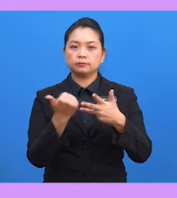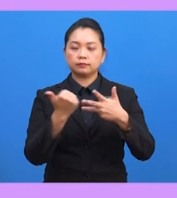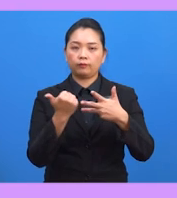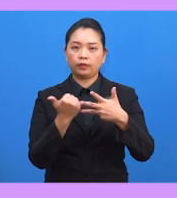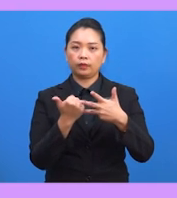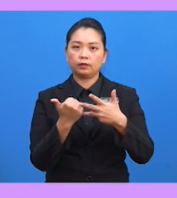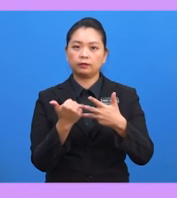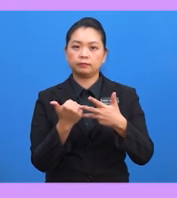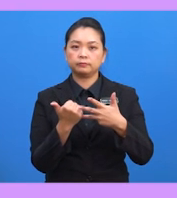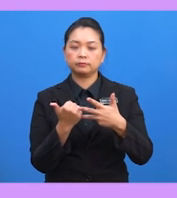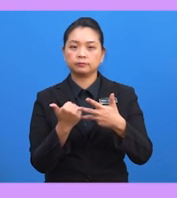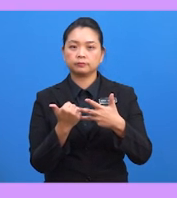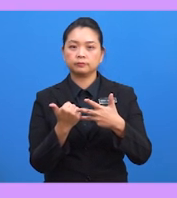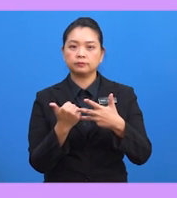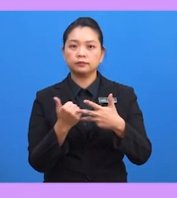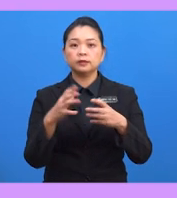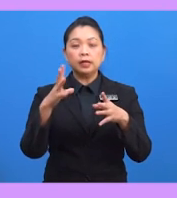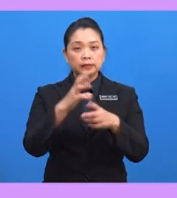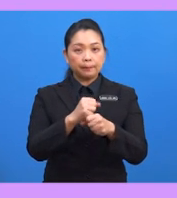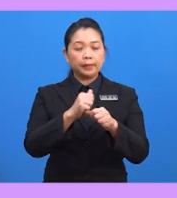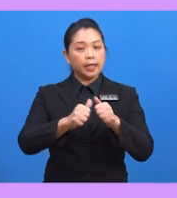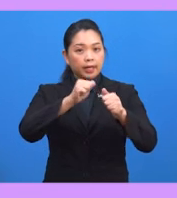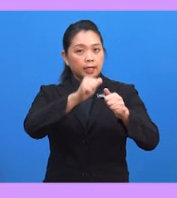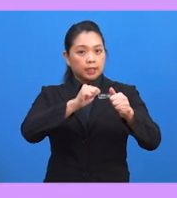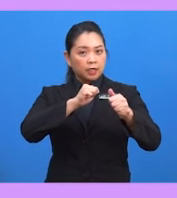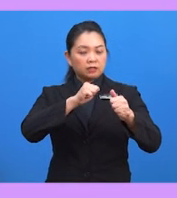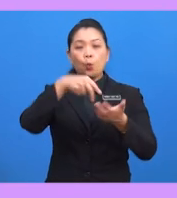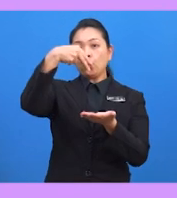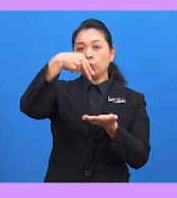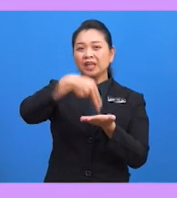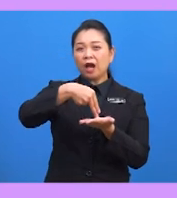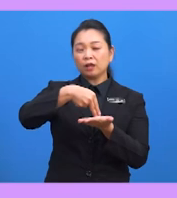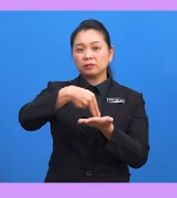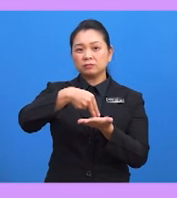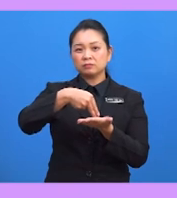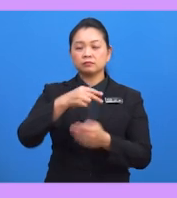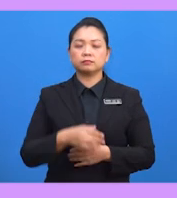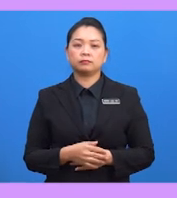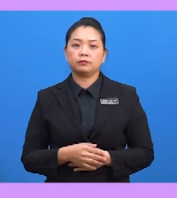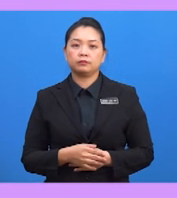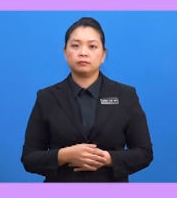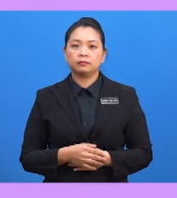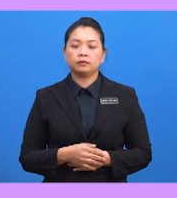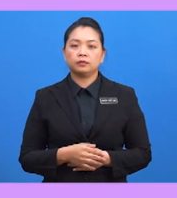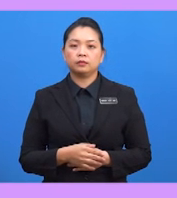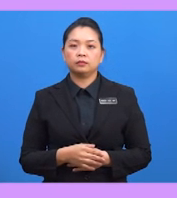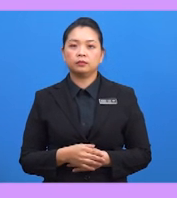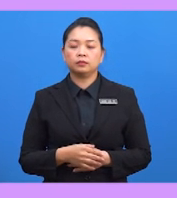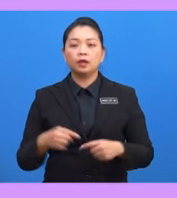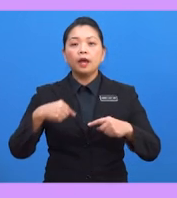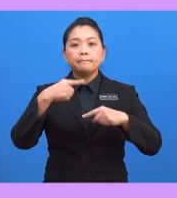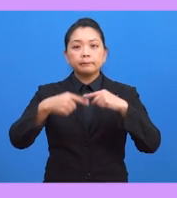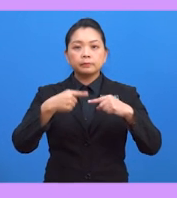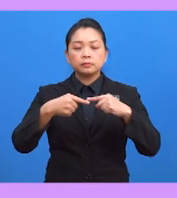Keempat, belanjawan peribadi dapat mengelakkan seseorang itu daripada berhutang. Hal ini kerana individu